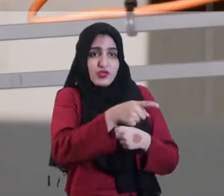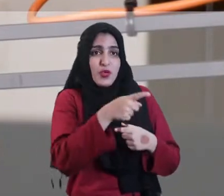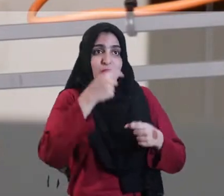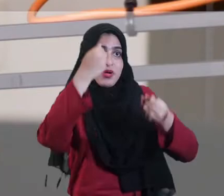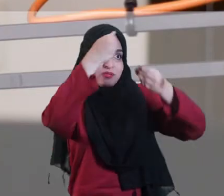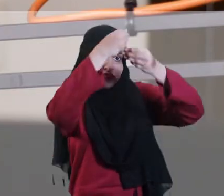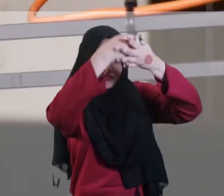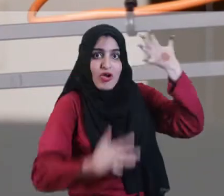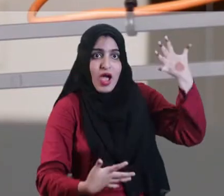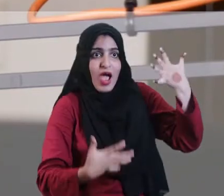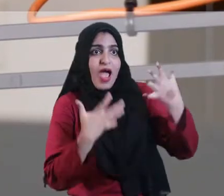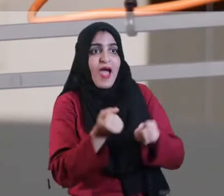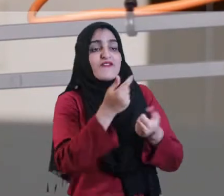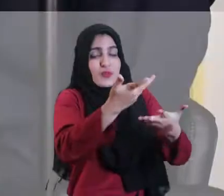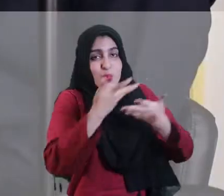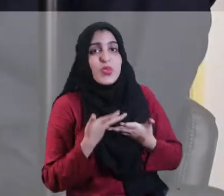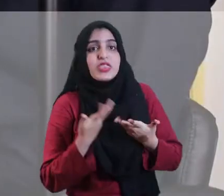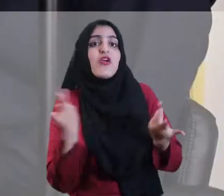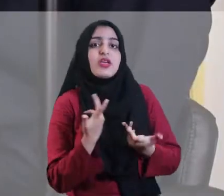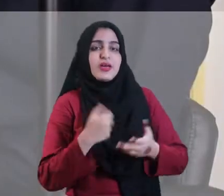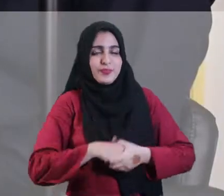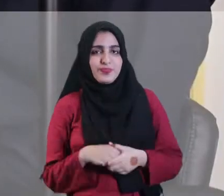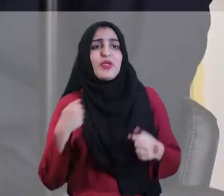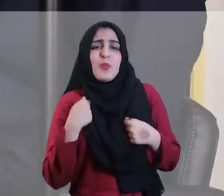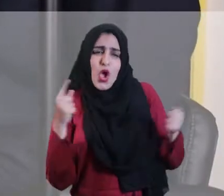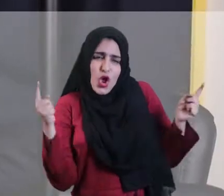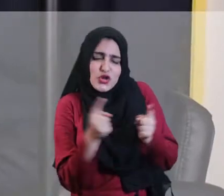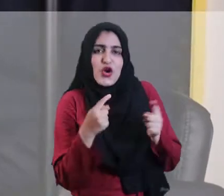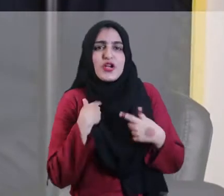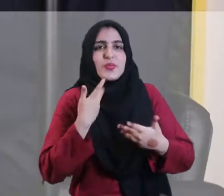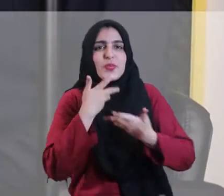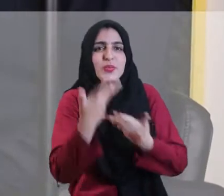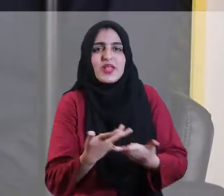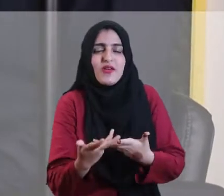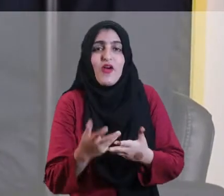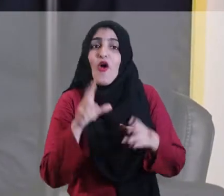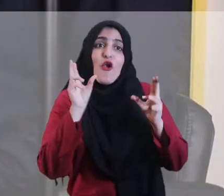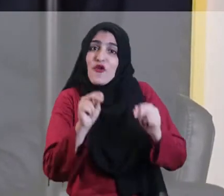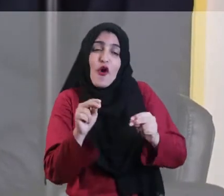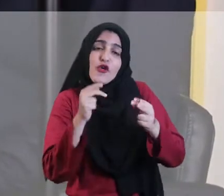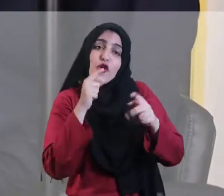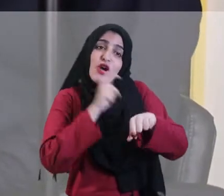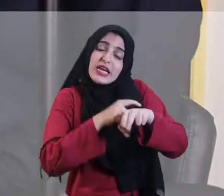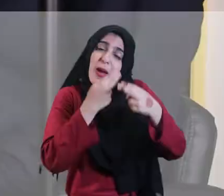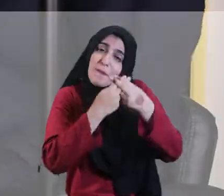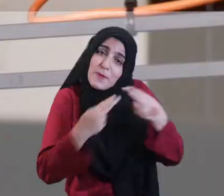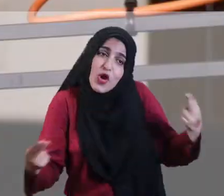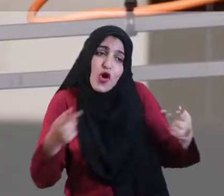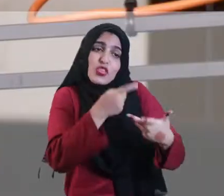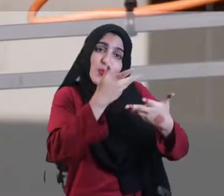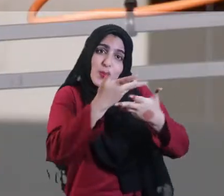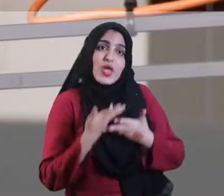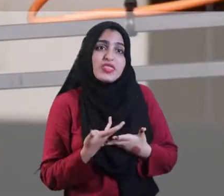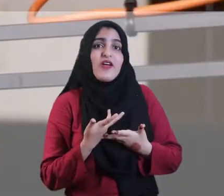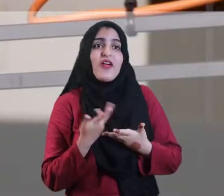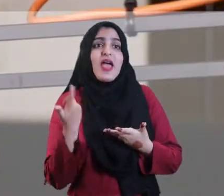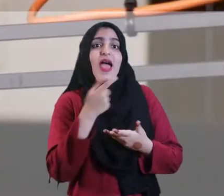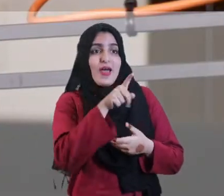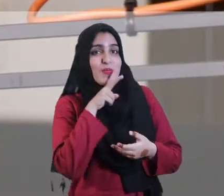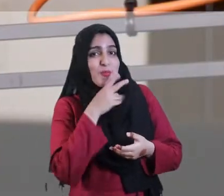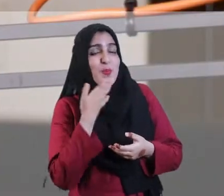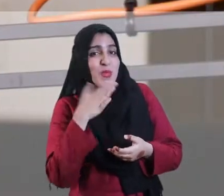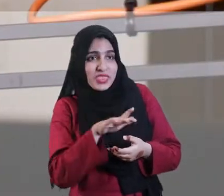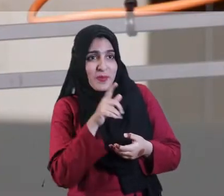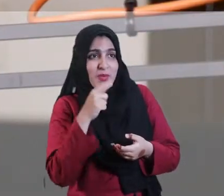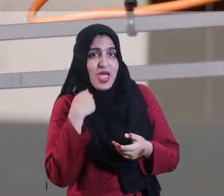जीपीएस सेटिंग्स जरा गोइंग ऑन तलाश B.Ed टेट पेजेस वार्निंग लेते हैं आपके समक्ष से भरा काम बोले बहन